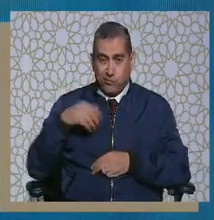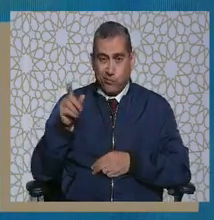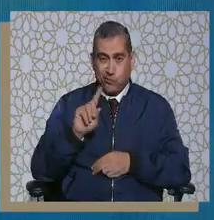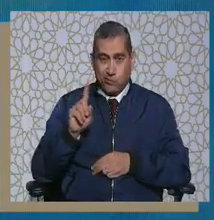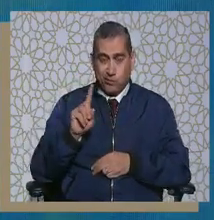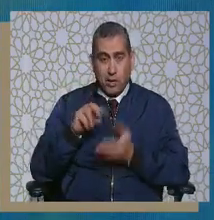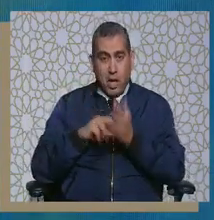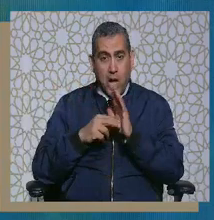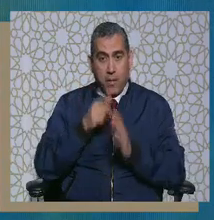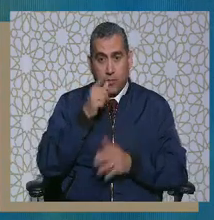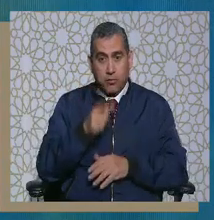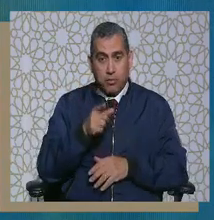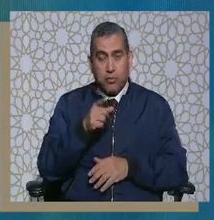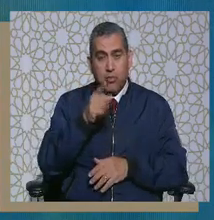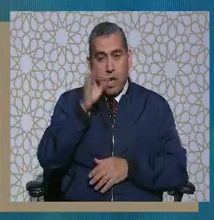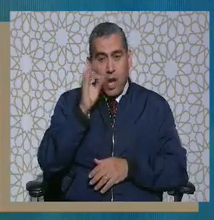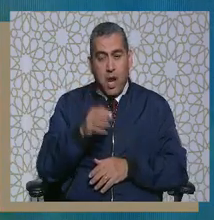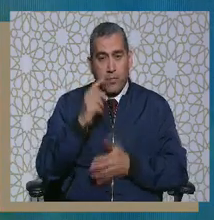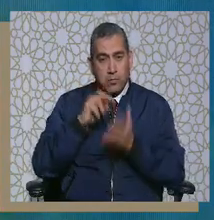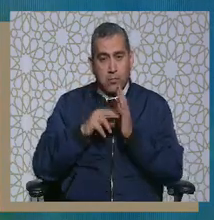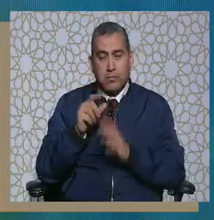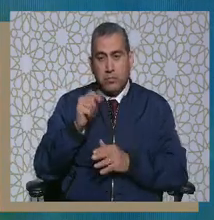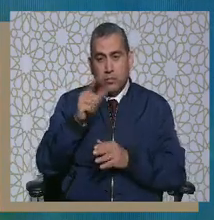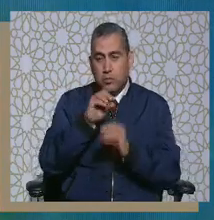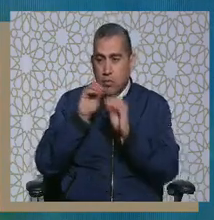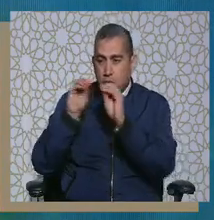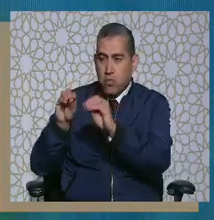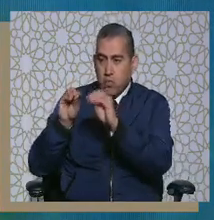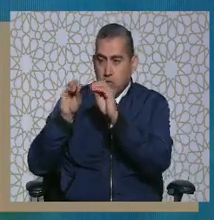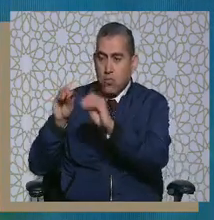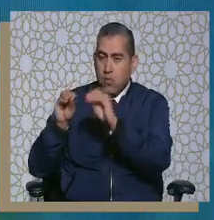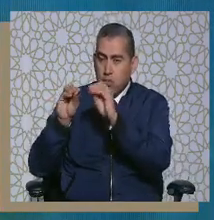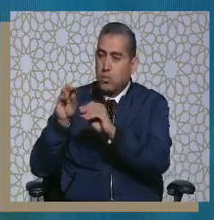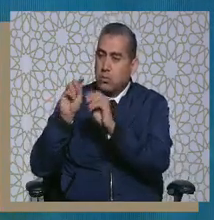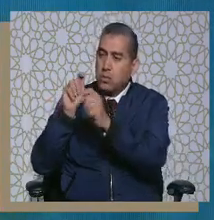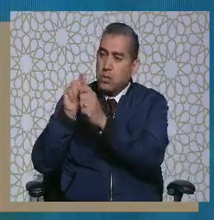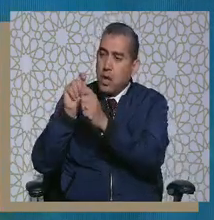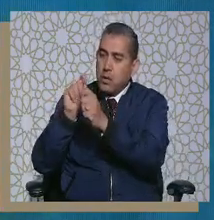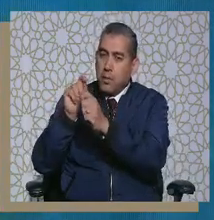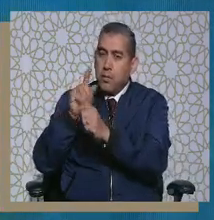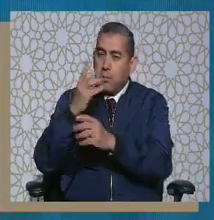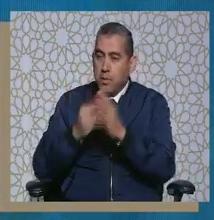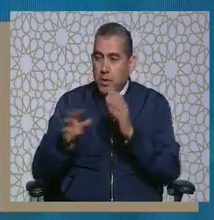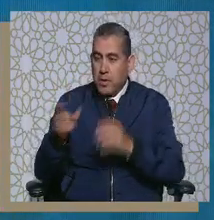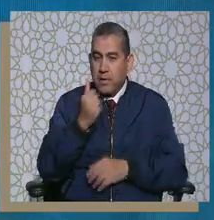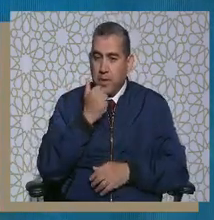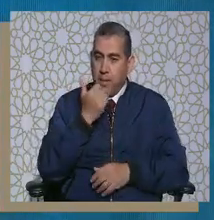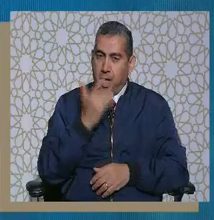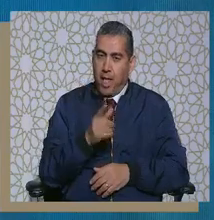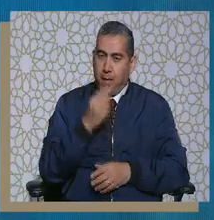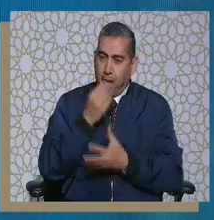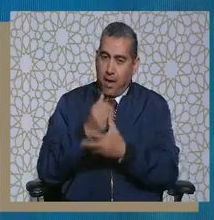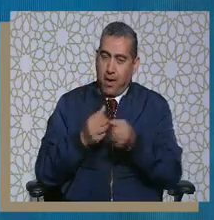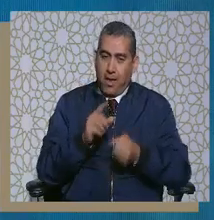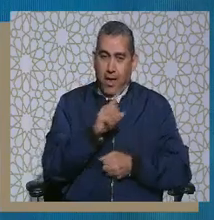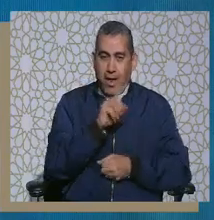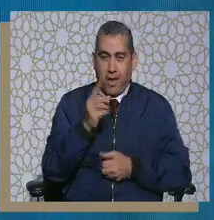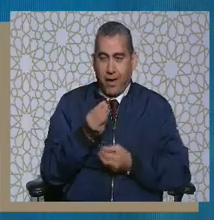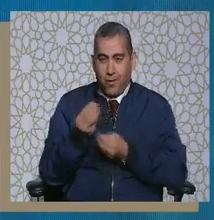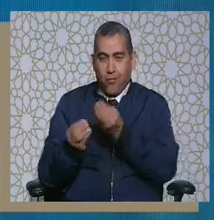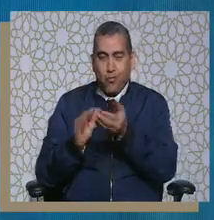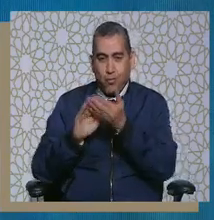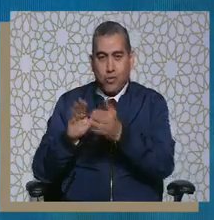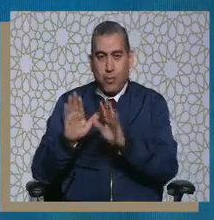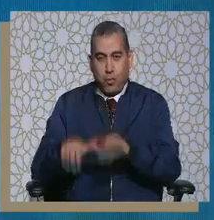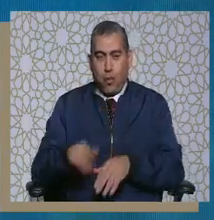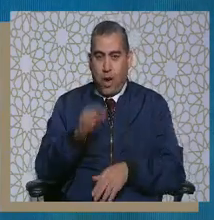هيحصل انتم تتخول وه بالنصيحه وتفضلوا تنصحو لكن الاولاد م لهمش ذنب ان انتم تمنعوا مساعدتكم